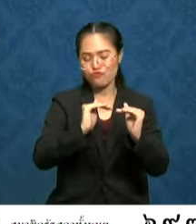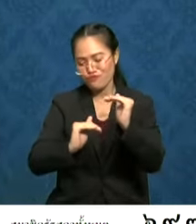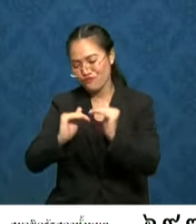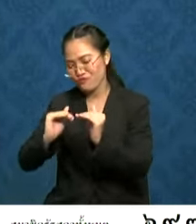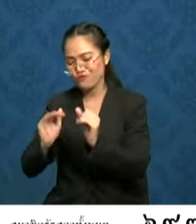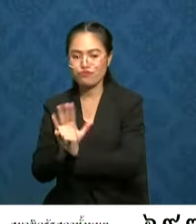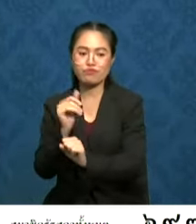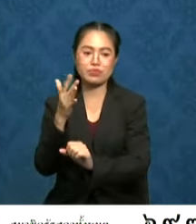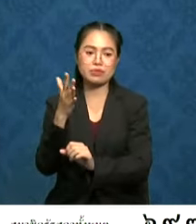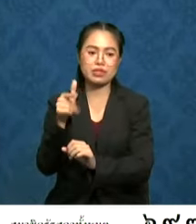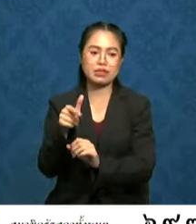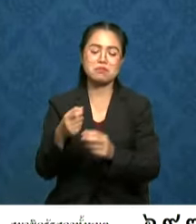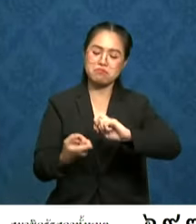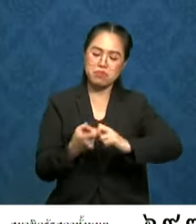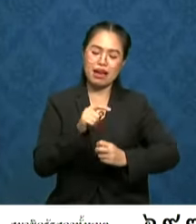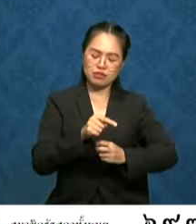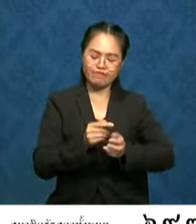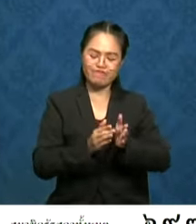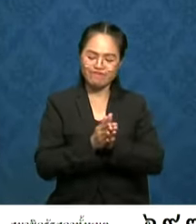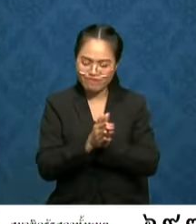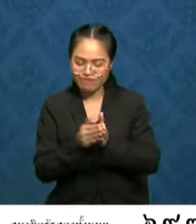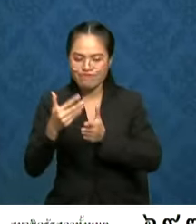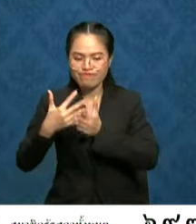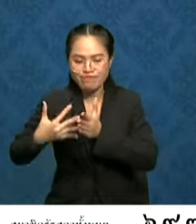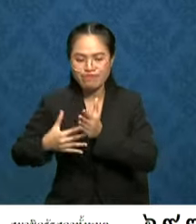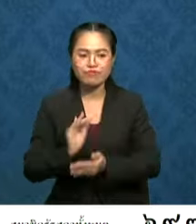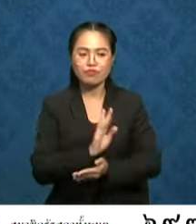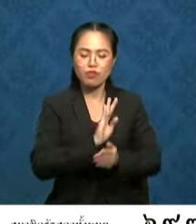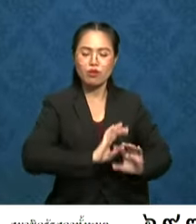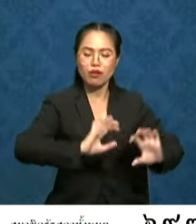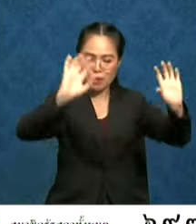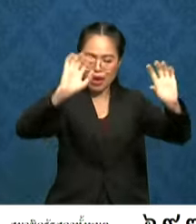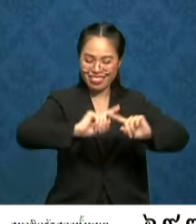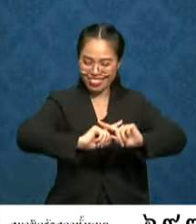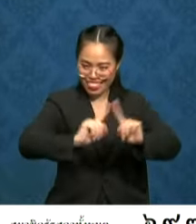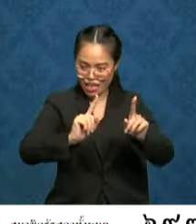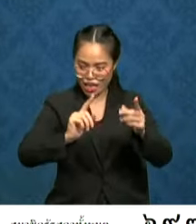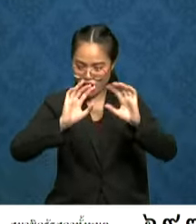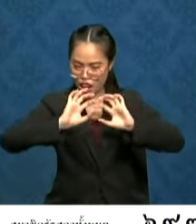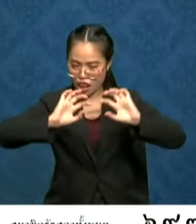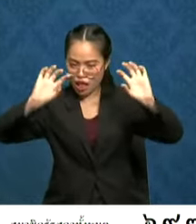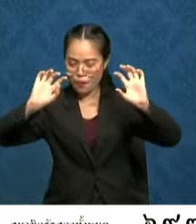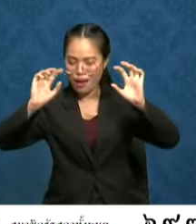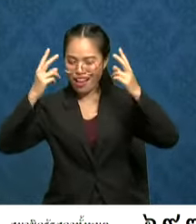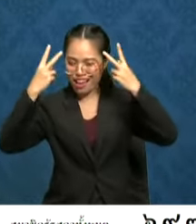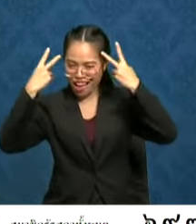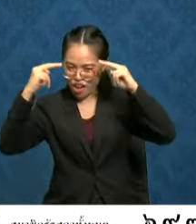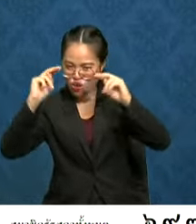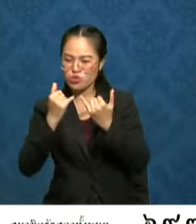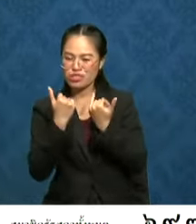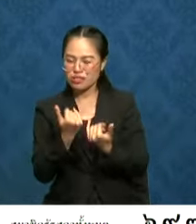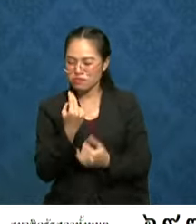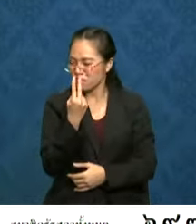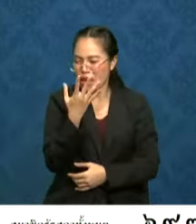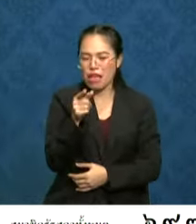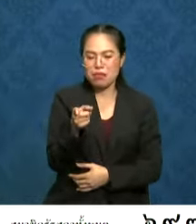นี่คือปัญหาท้าทายของรัฐบาลแต่รัฐบาลชุดนี้กลับมองเห็นเพียงแค่ความไร้เสถียรภาพ